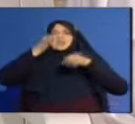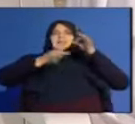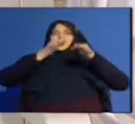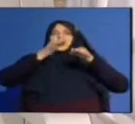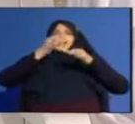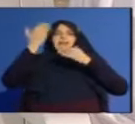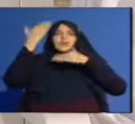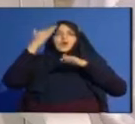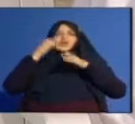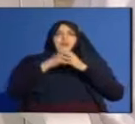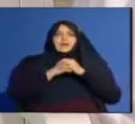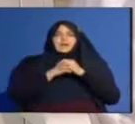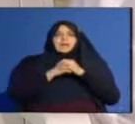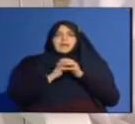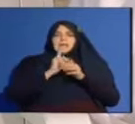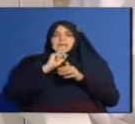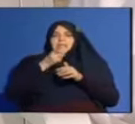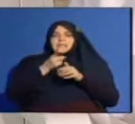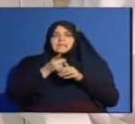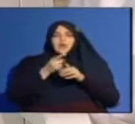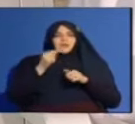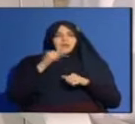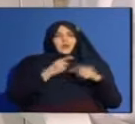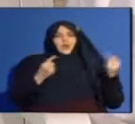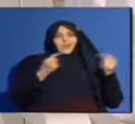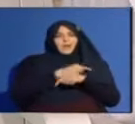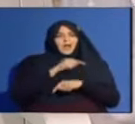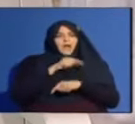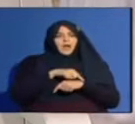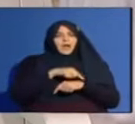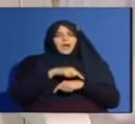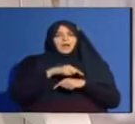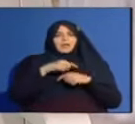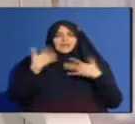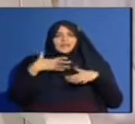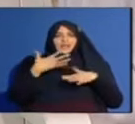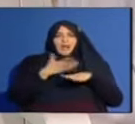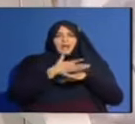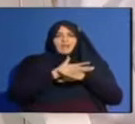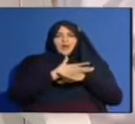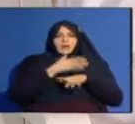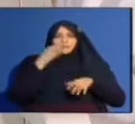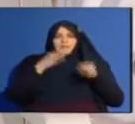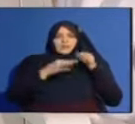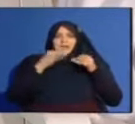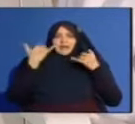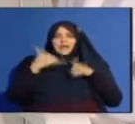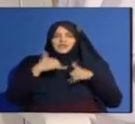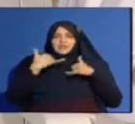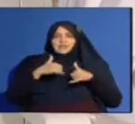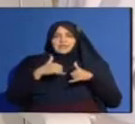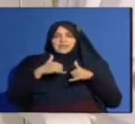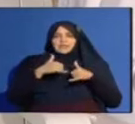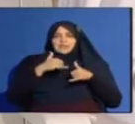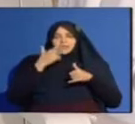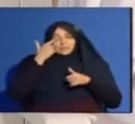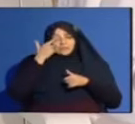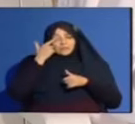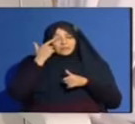طيب. ما يلزمش يخالف الحكم اللي صدر من محكمة